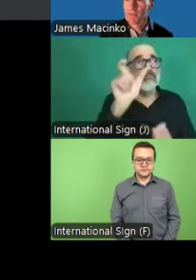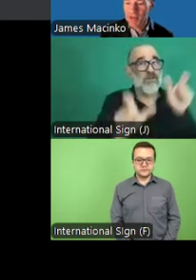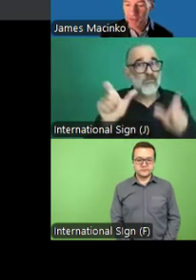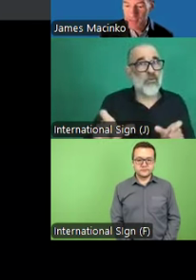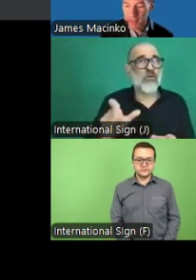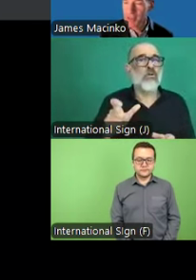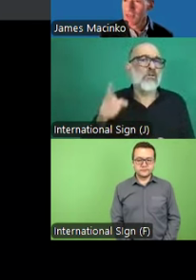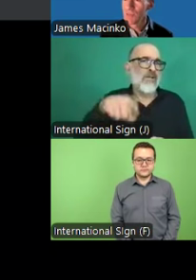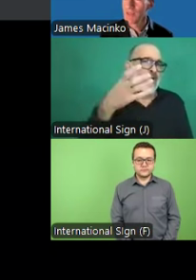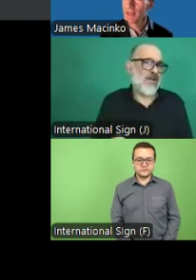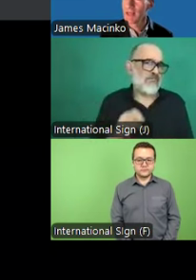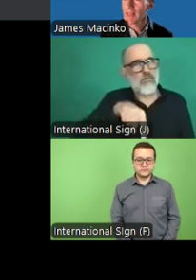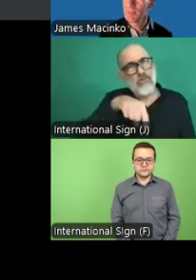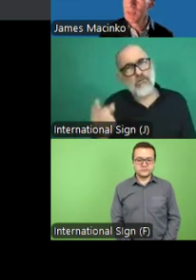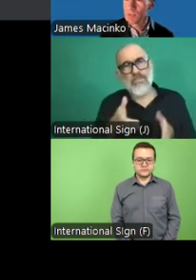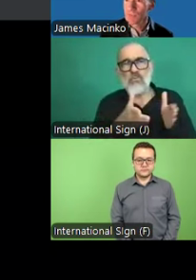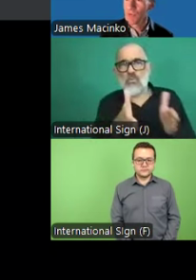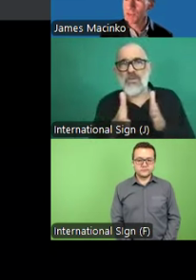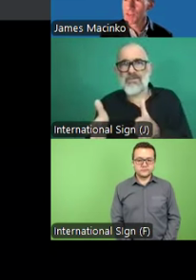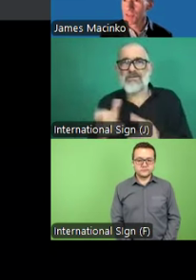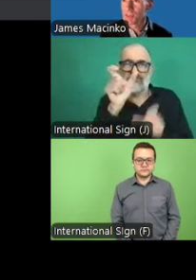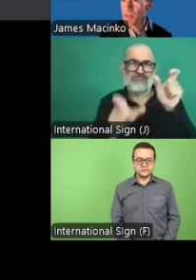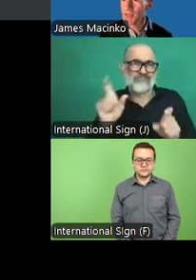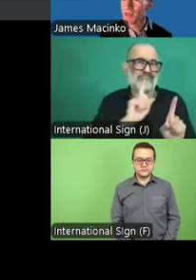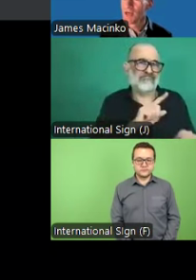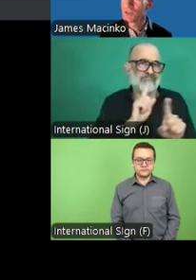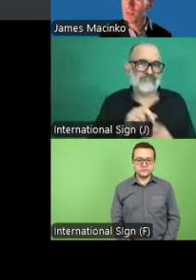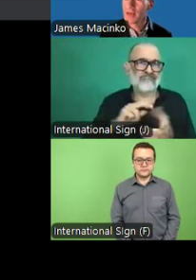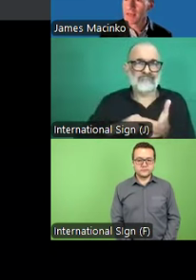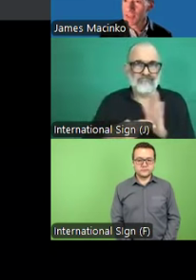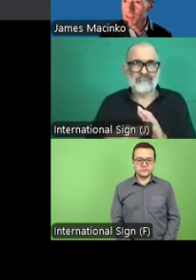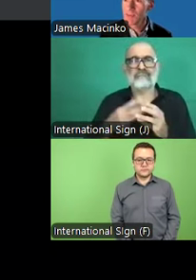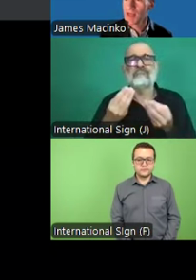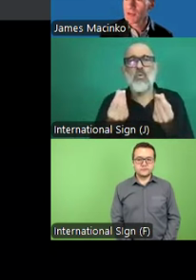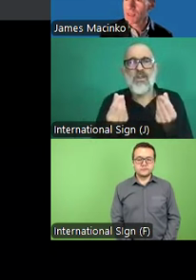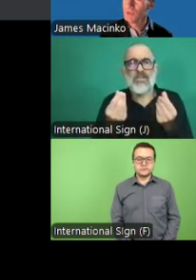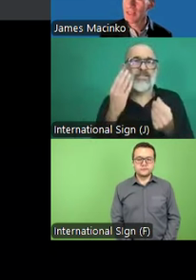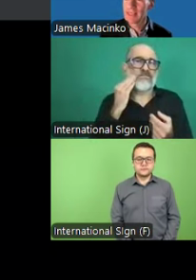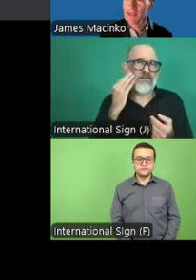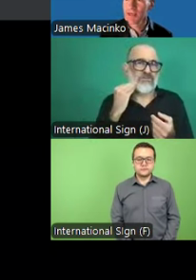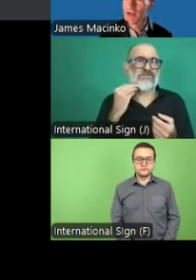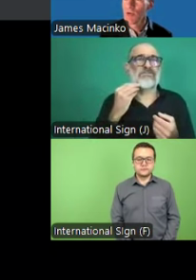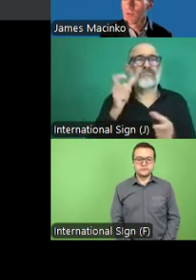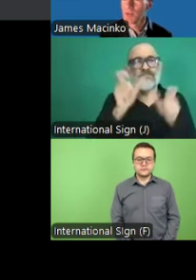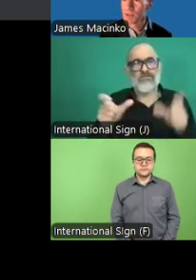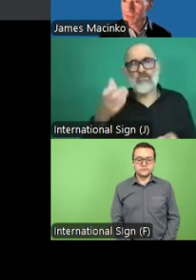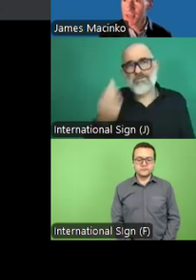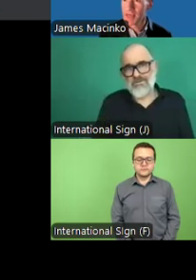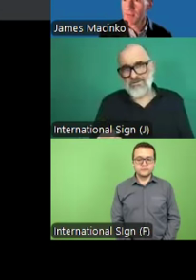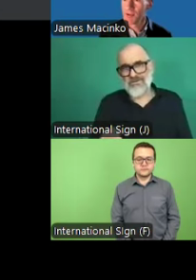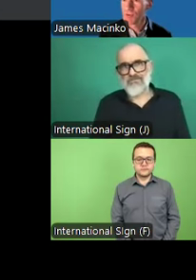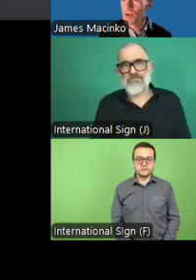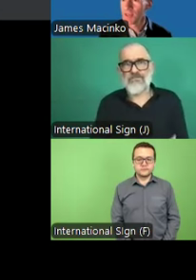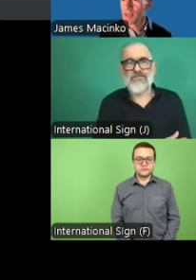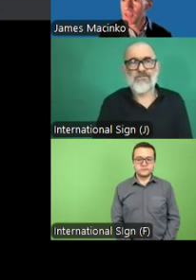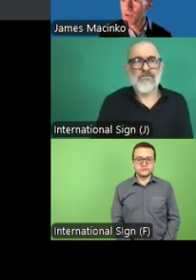gens ont eue et aussi à d'autres données pour écouter les gens parler, pour que ceux qui